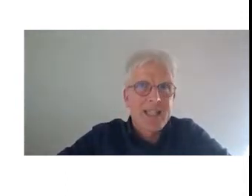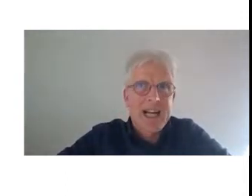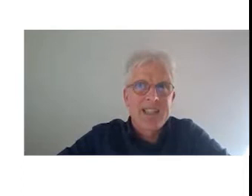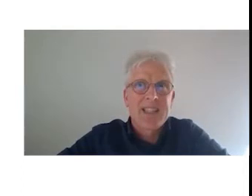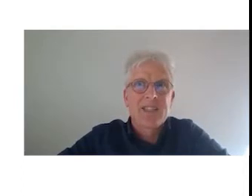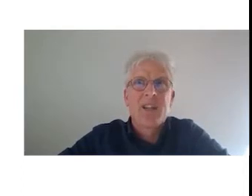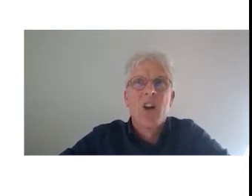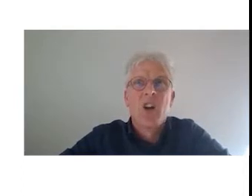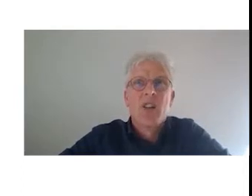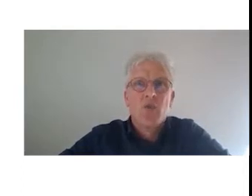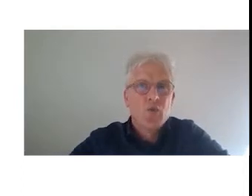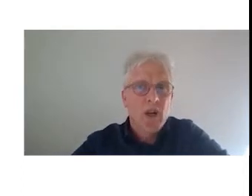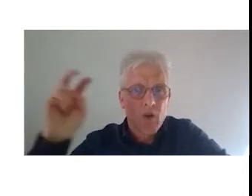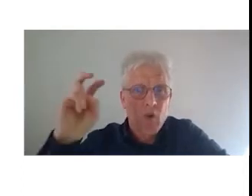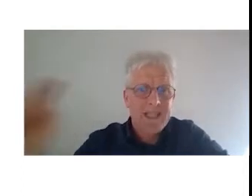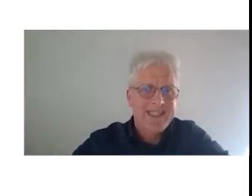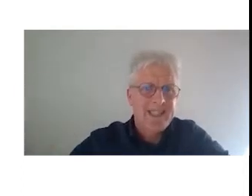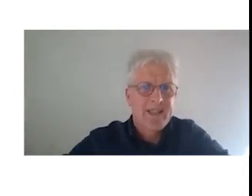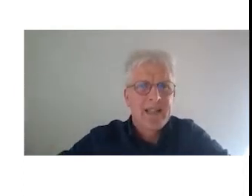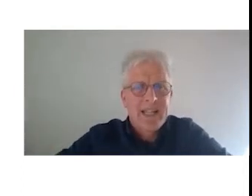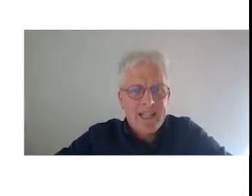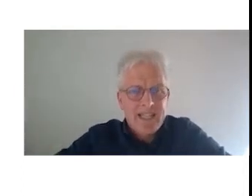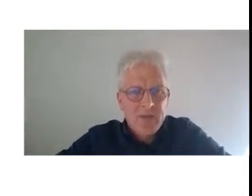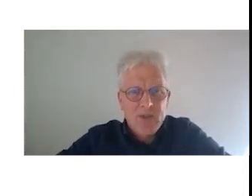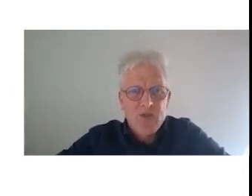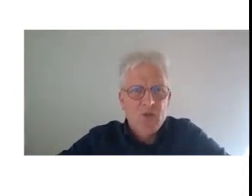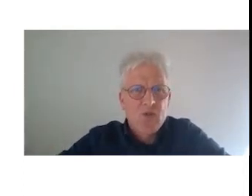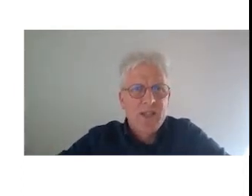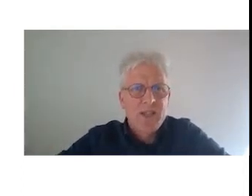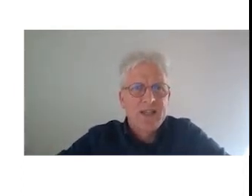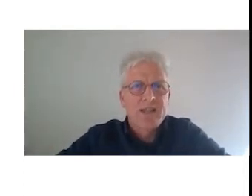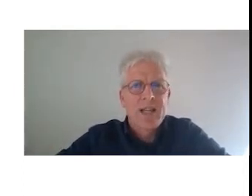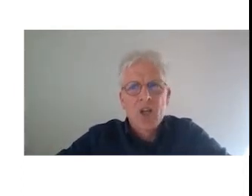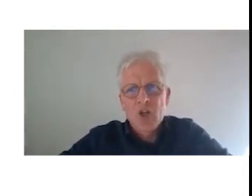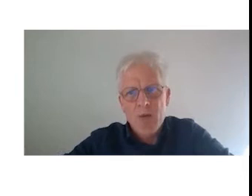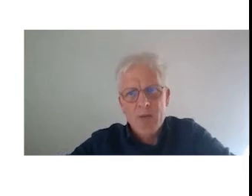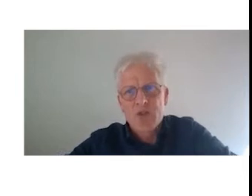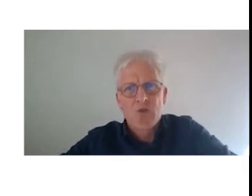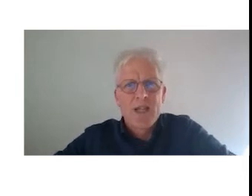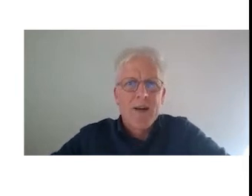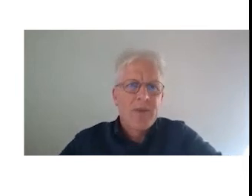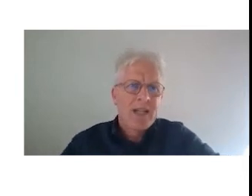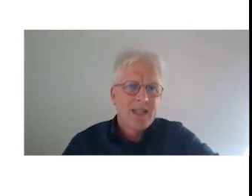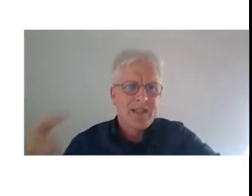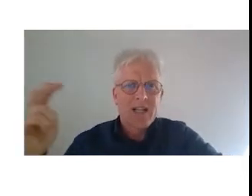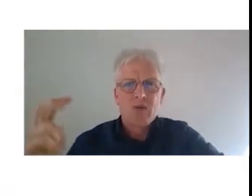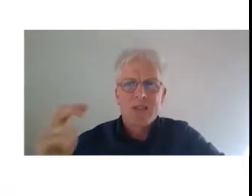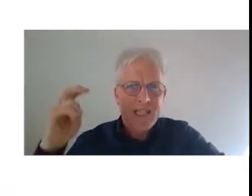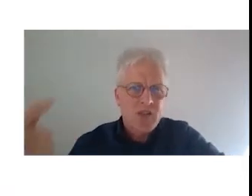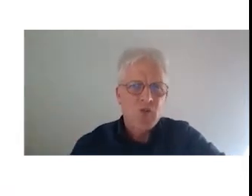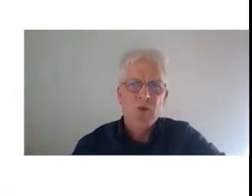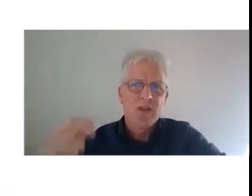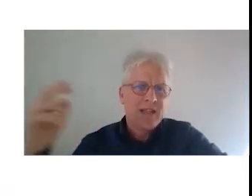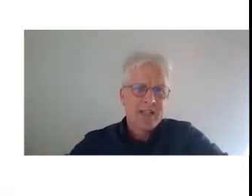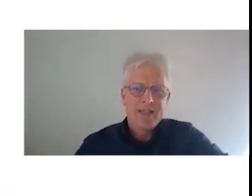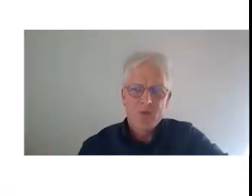angesichts der Tatsache, dass wir nur 116 geistig behinderten Schulen und 34 körperbehinderten Schulen haben, ist das also,